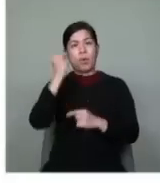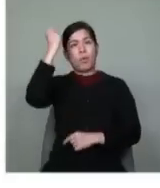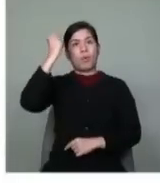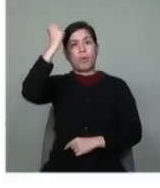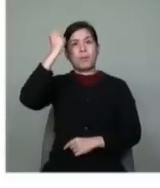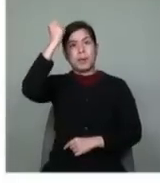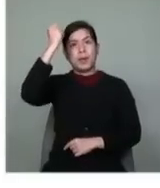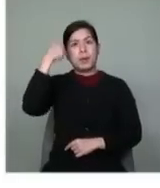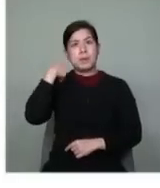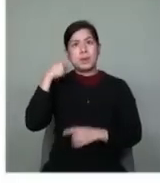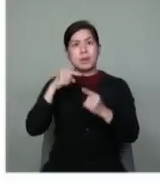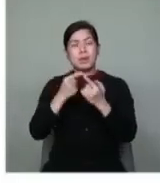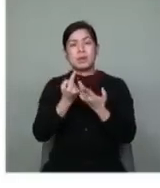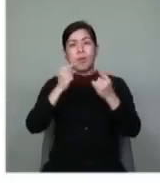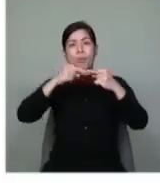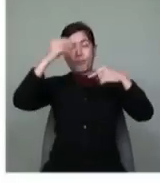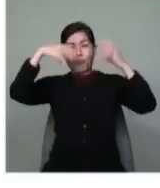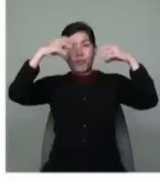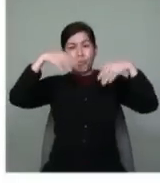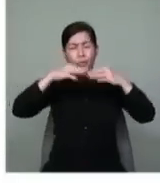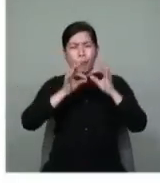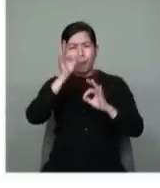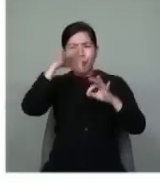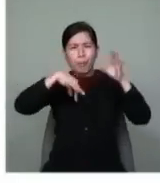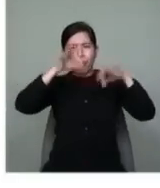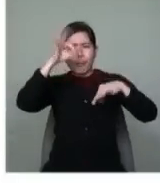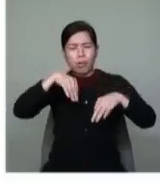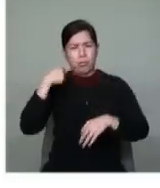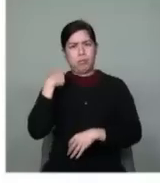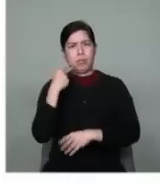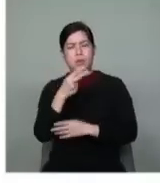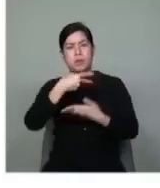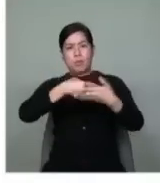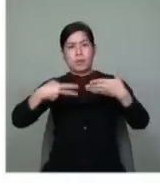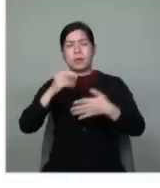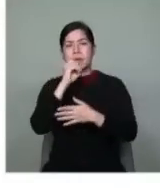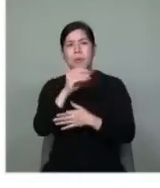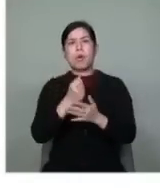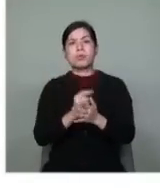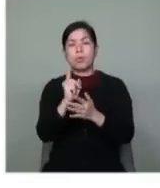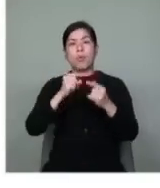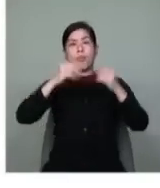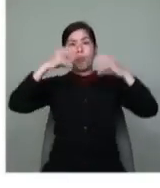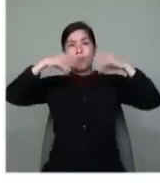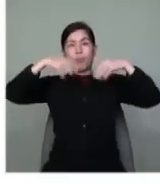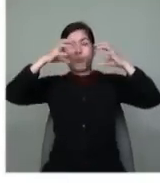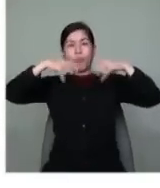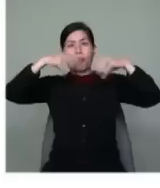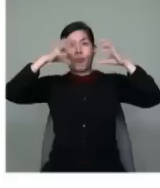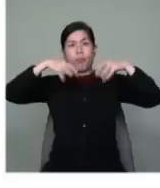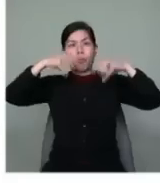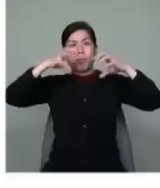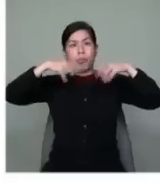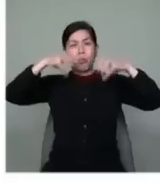นรถเมล์เขาแชร์ภาพแบบนี้พร้อมกับเขียนข้อความว่าในวันที่ฝนตกหนักแล้วฝนตกหนักม